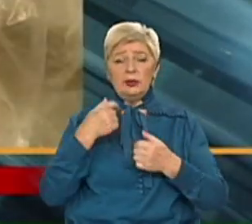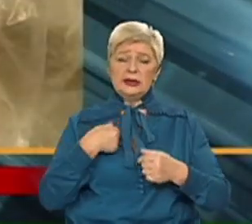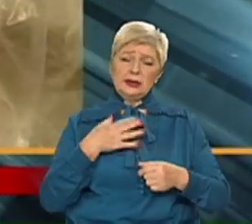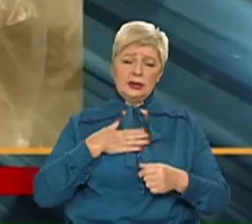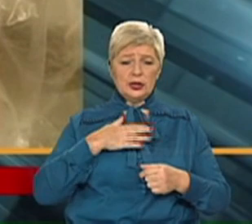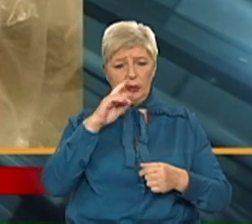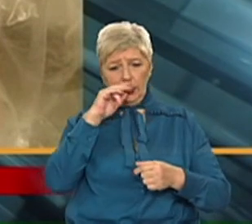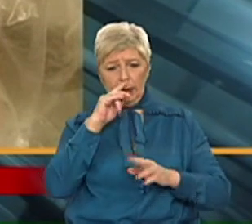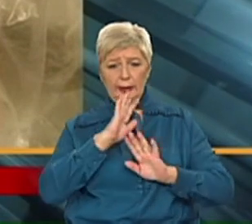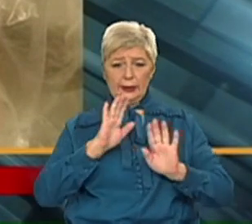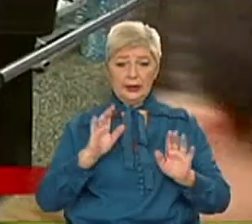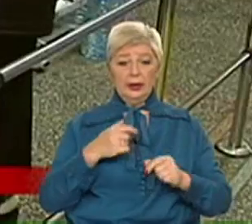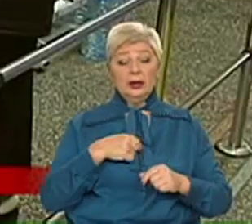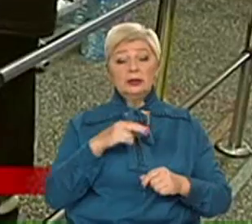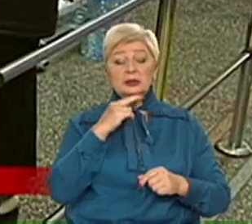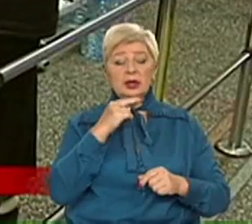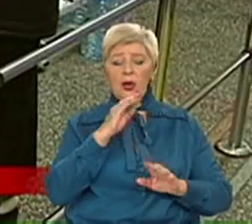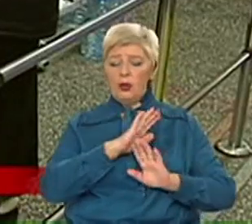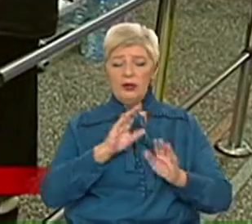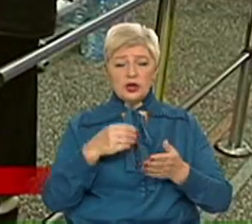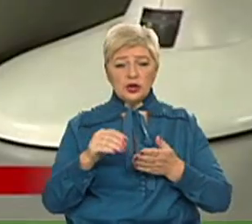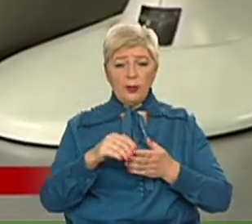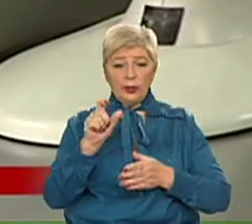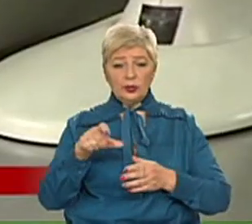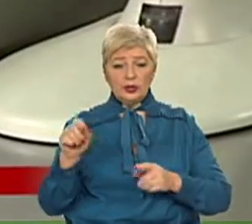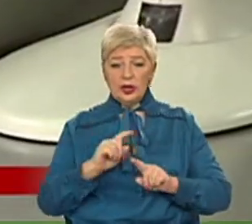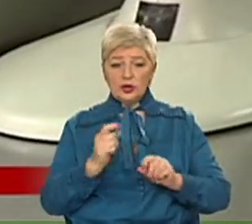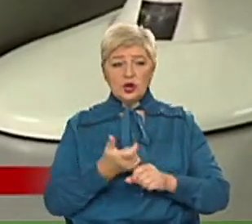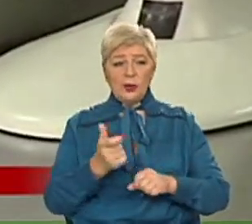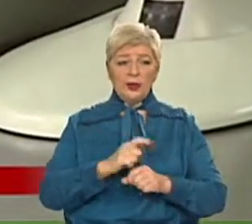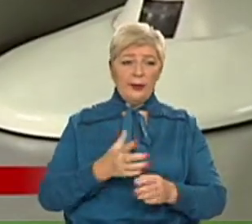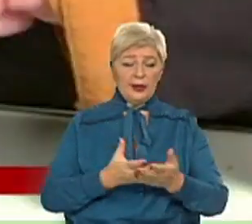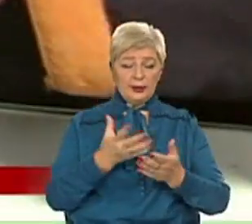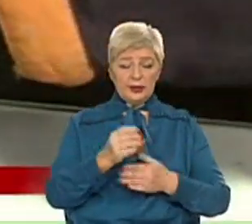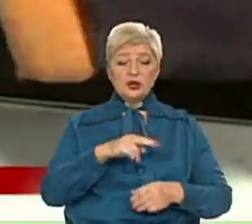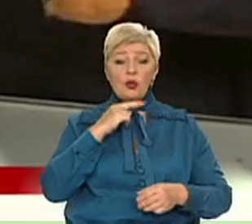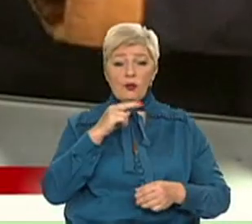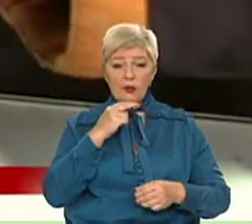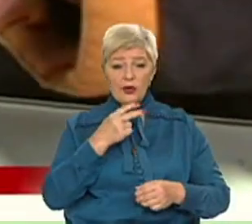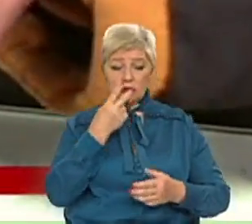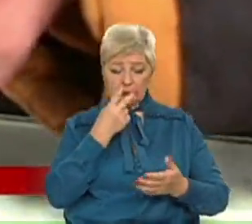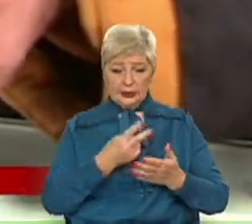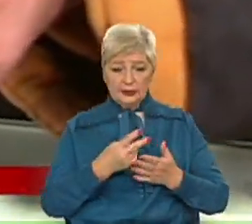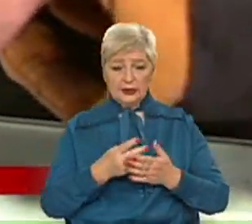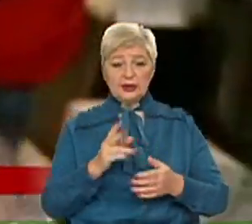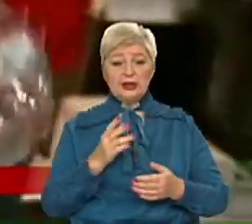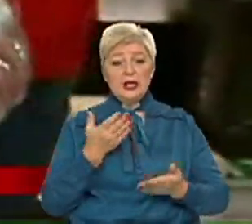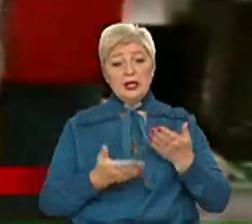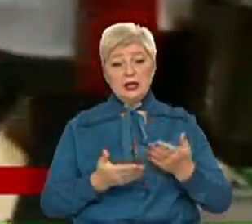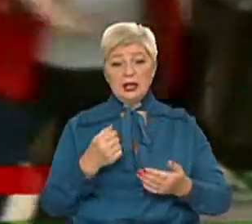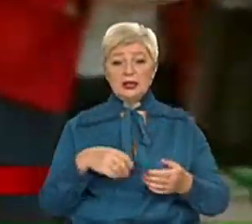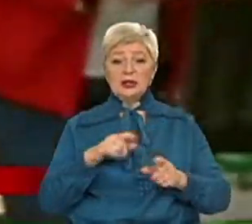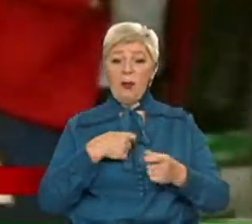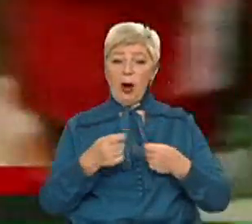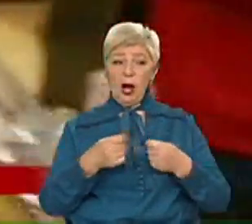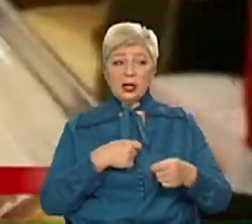Схема розрахована на неуважних покупців. Тож, аби не переплачувати, уважно перевіряйте, яка цифра стоїть у чеку. Якщо магазин